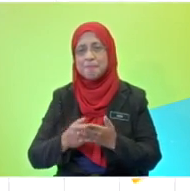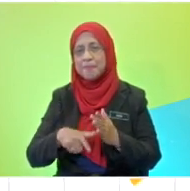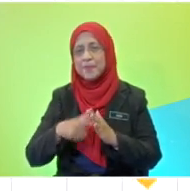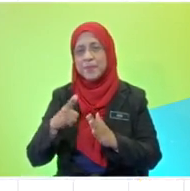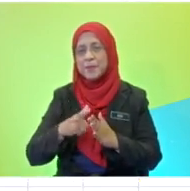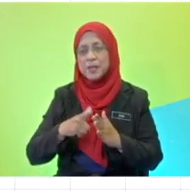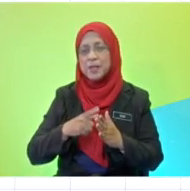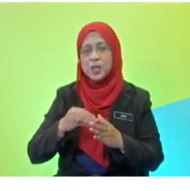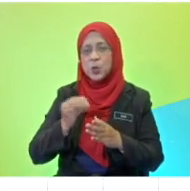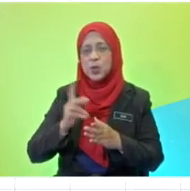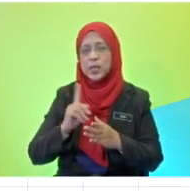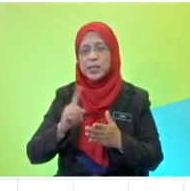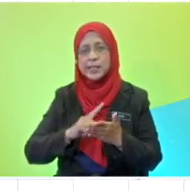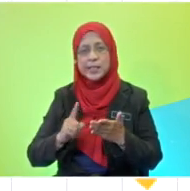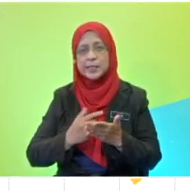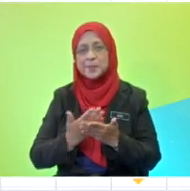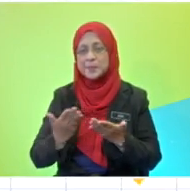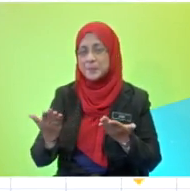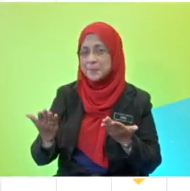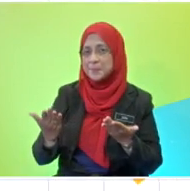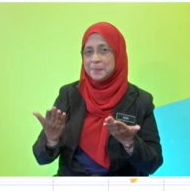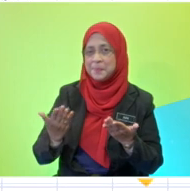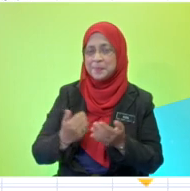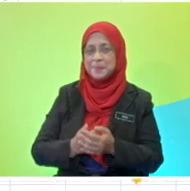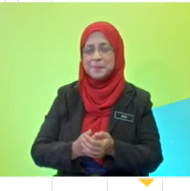Apa kelebihan mengeluarkan zakat